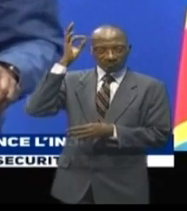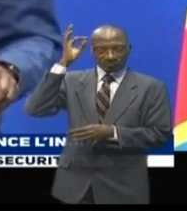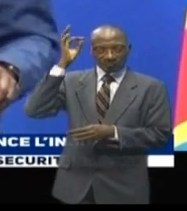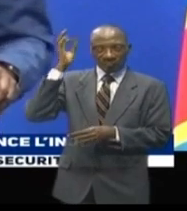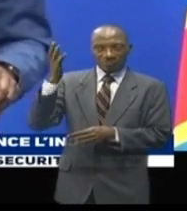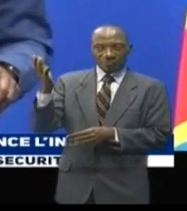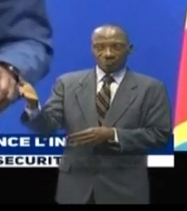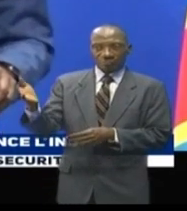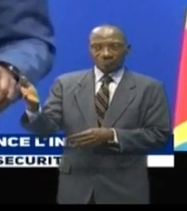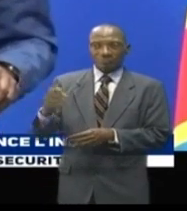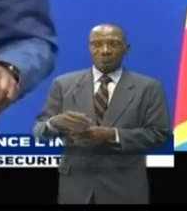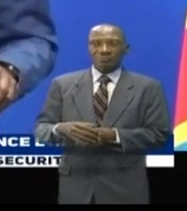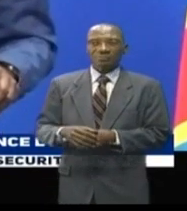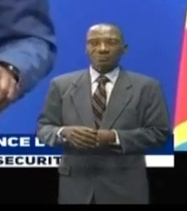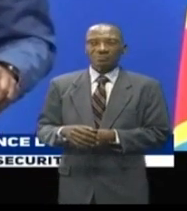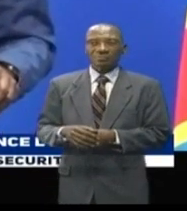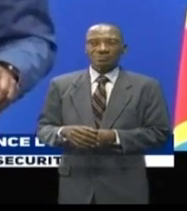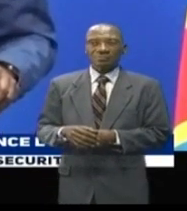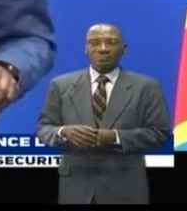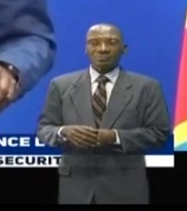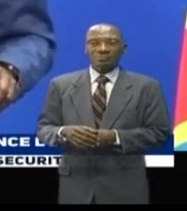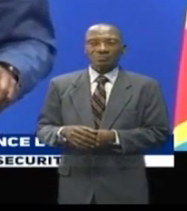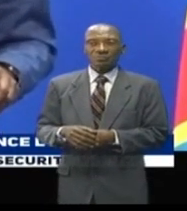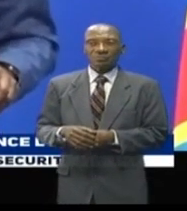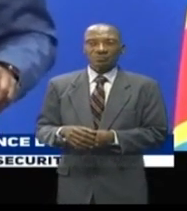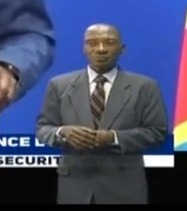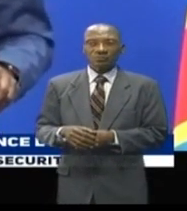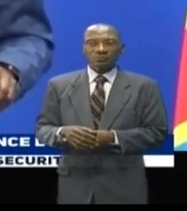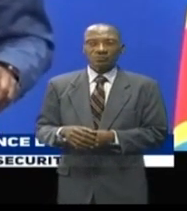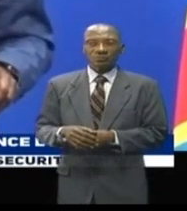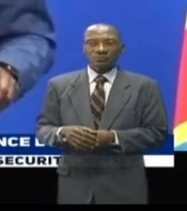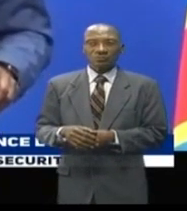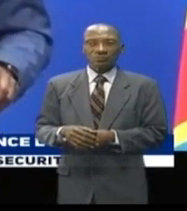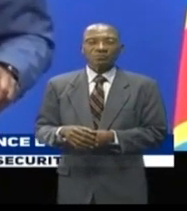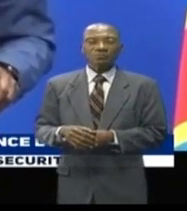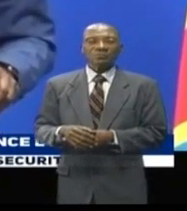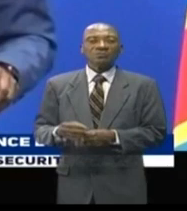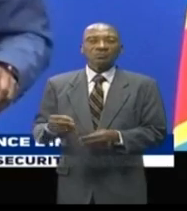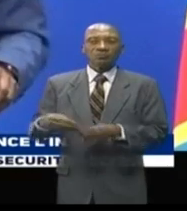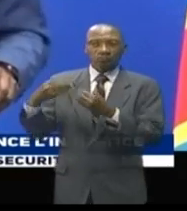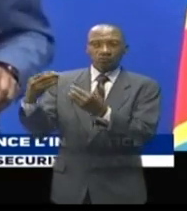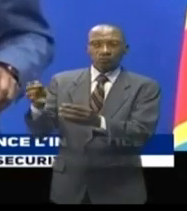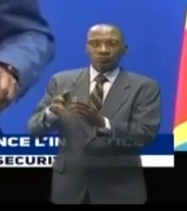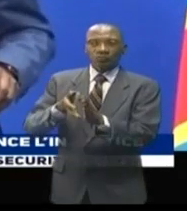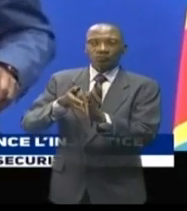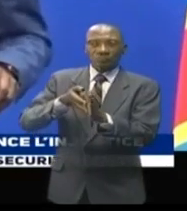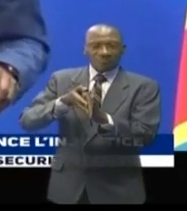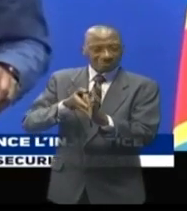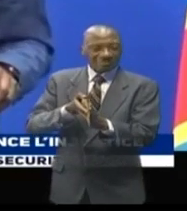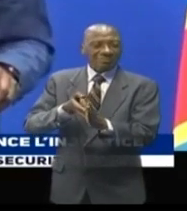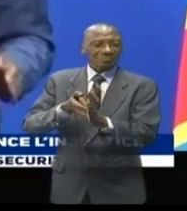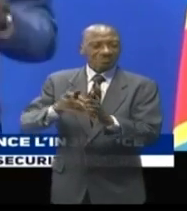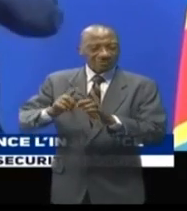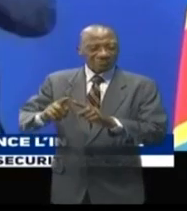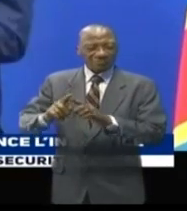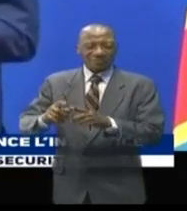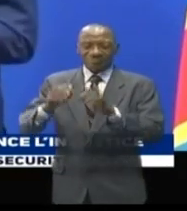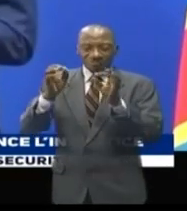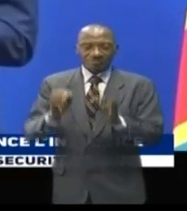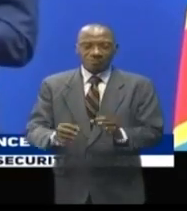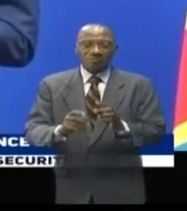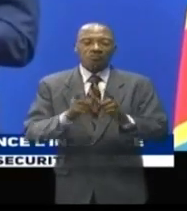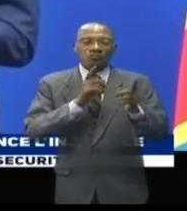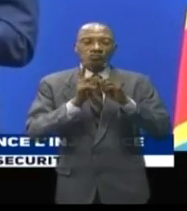a des gens qui lui donne des armes qui sont achetés à travers le monde sans déclaration sans quoi que ce soit pour le